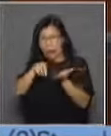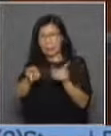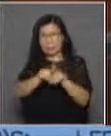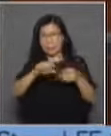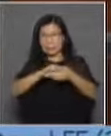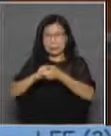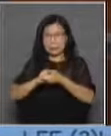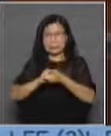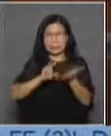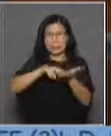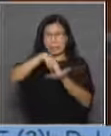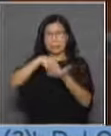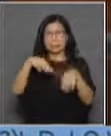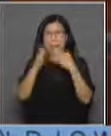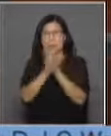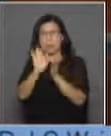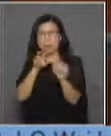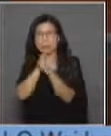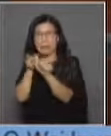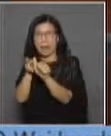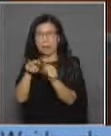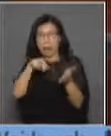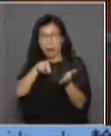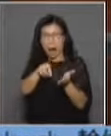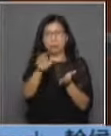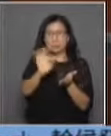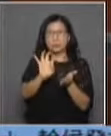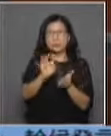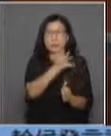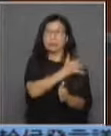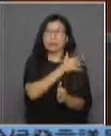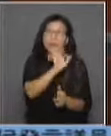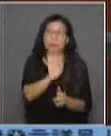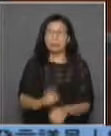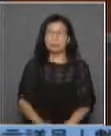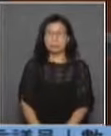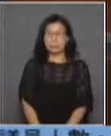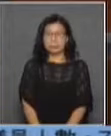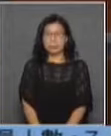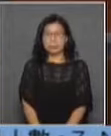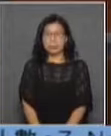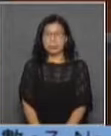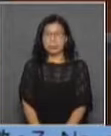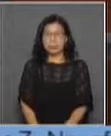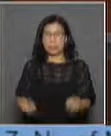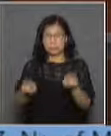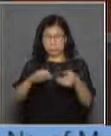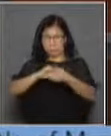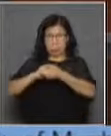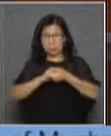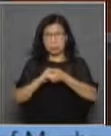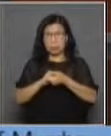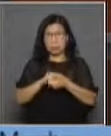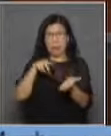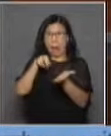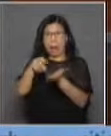立法就冇咗監察行政嗰個嘅職責噶啦，合作噶嘛。行政做